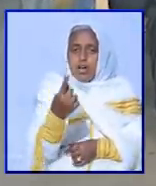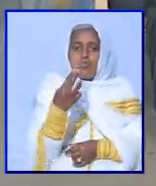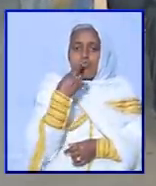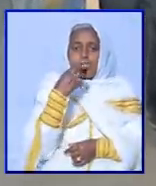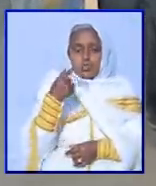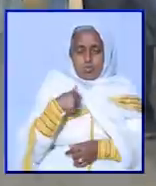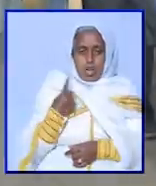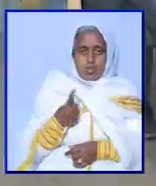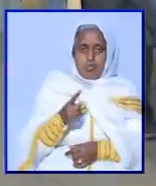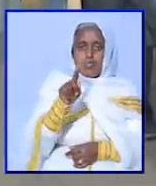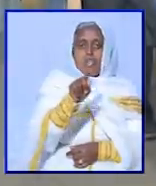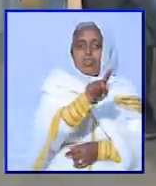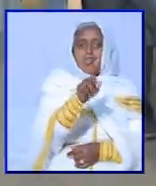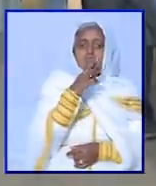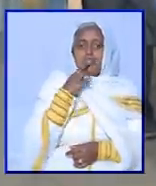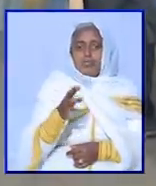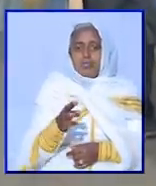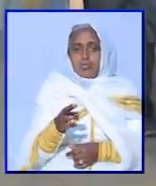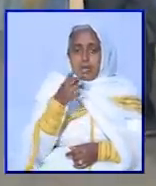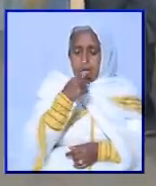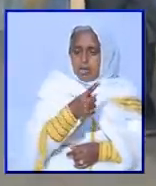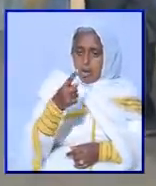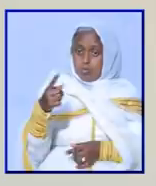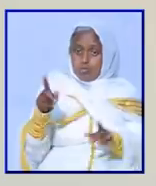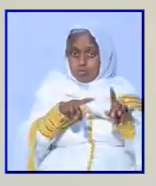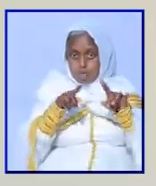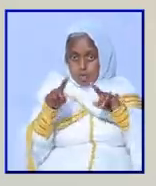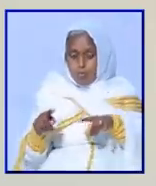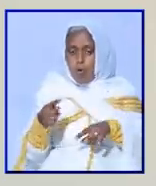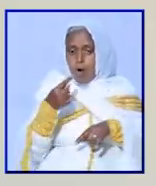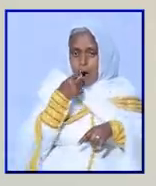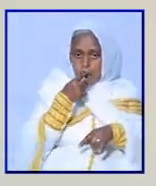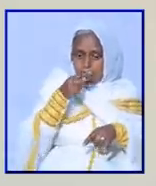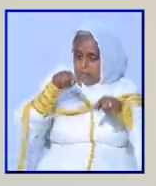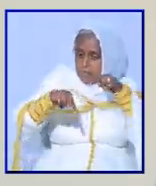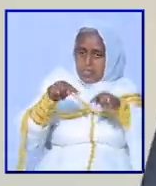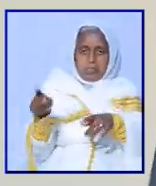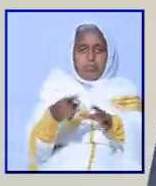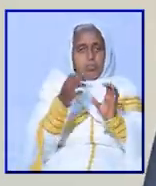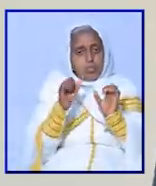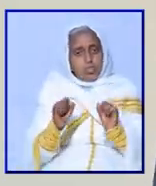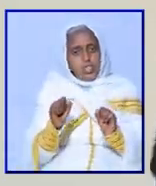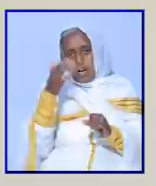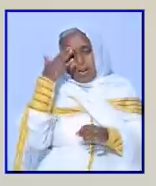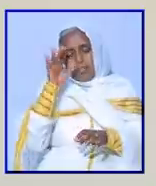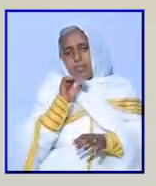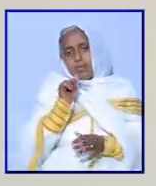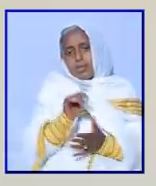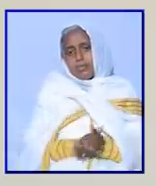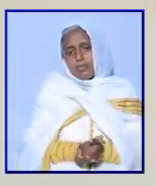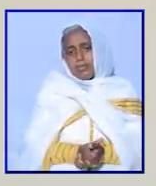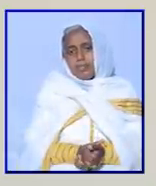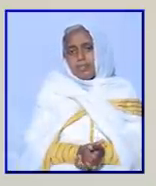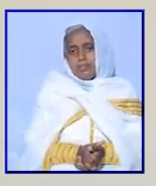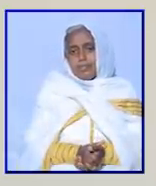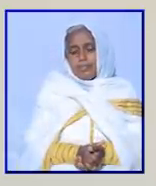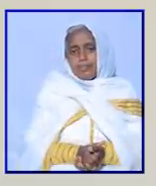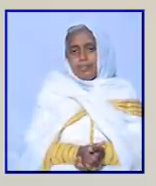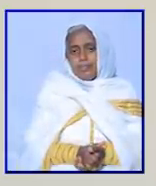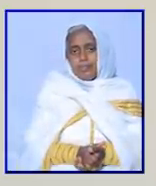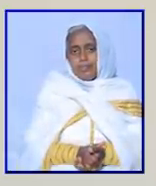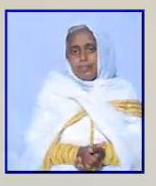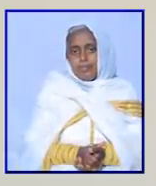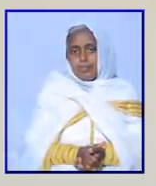ከሚጠቀሱት ክፍሎች አንዱ ነን አንዱ ነን እኔ አንዱ ነኝ እናንተ አንዱ ናችሁ አንድ አንዱ ደግሞ አፍም እግርም ሊሆን ይችላል